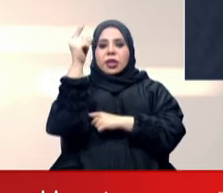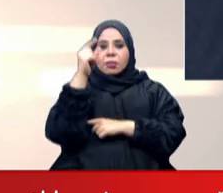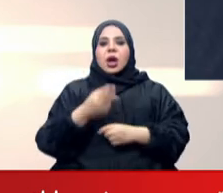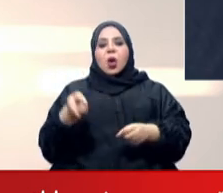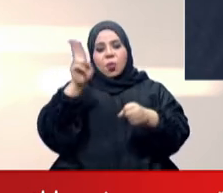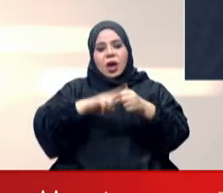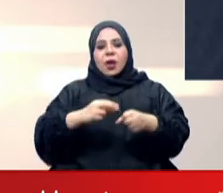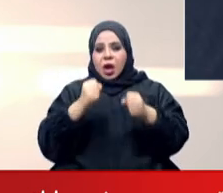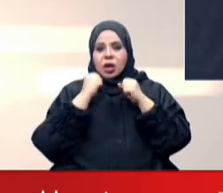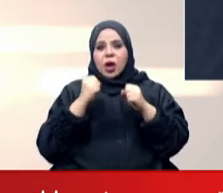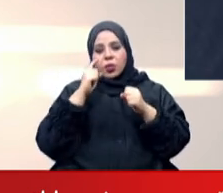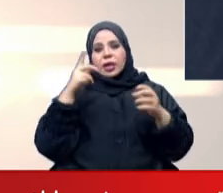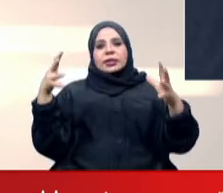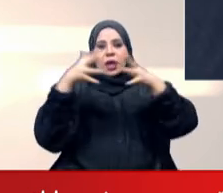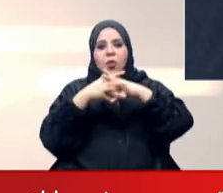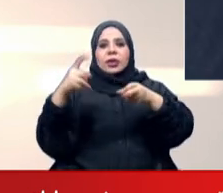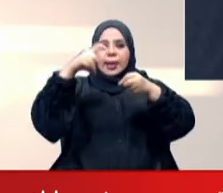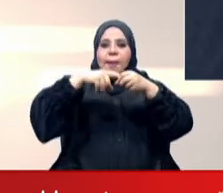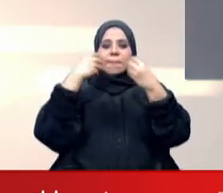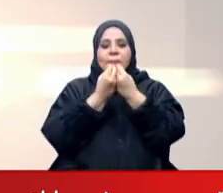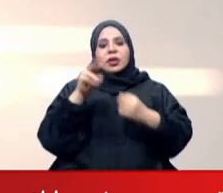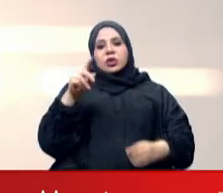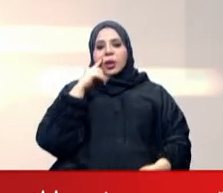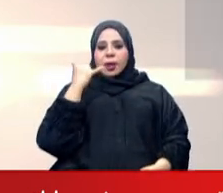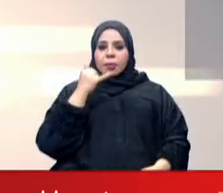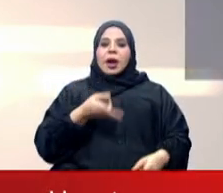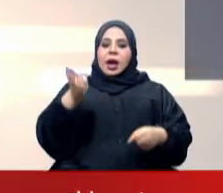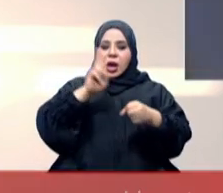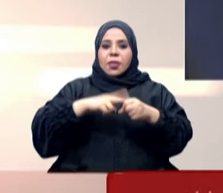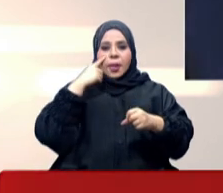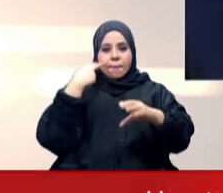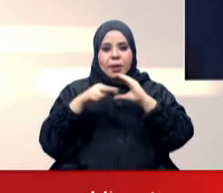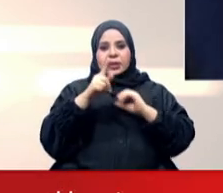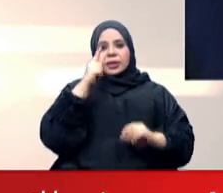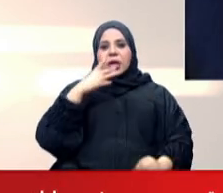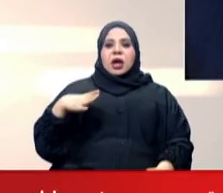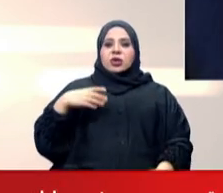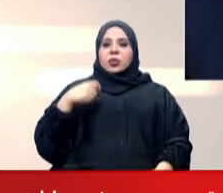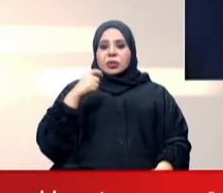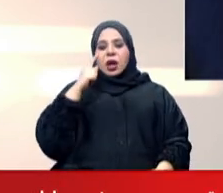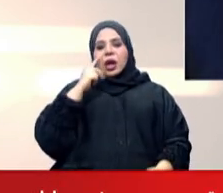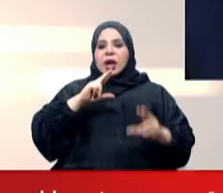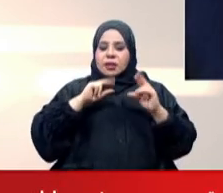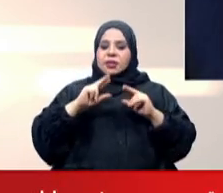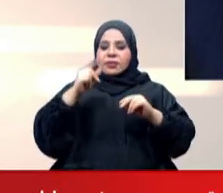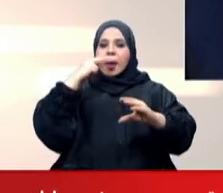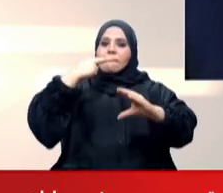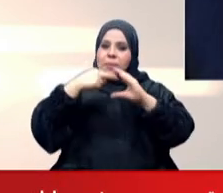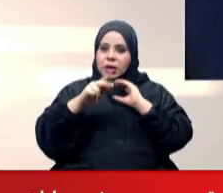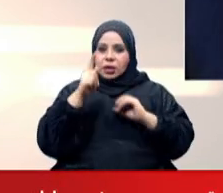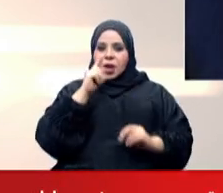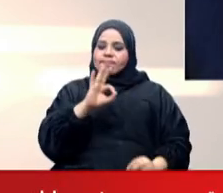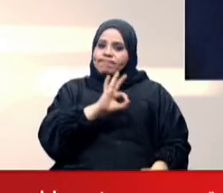والإسلامية وتوثيق التعاون والتضامن بين الأشقاء العرب. كما بعث صاحب السمو الملكي رئيس الوزراء الموقر برقية